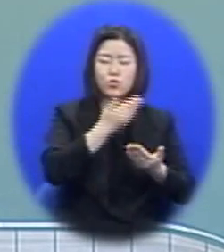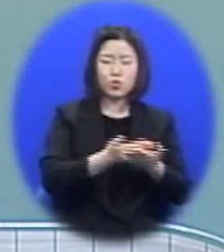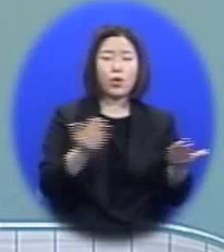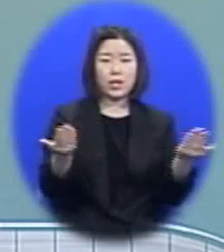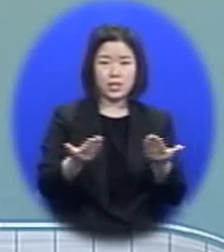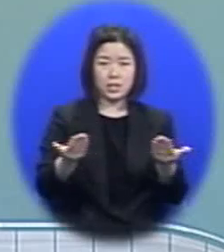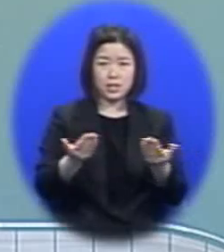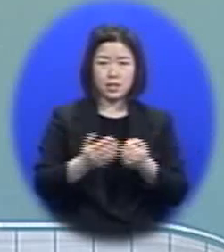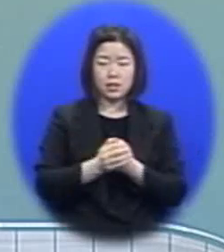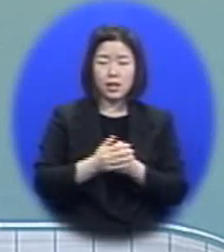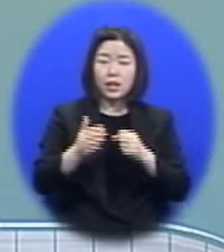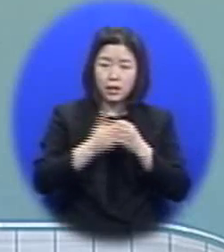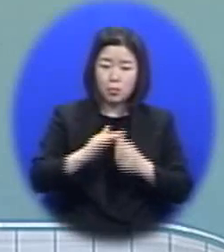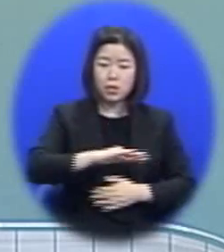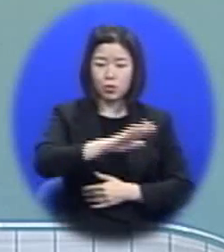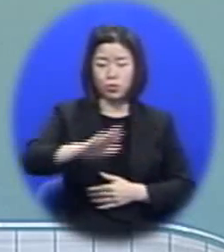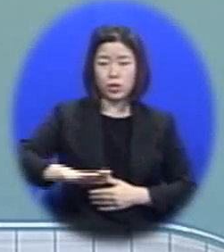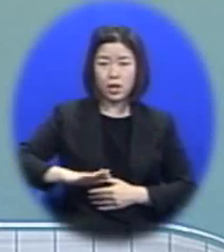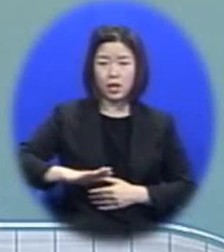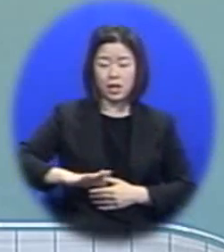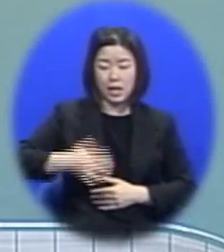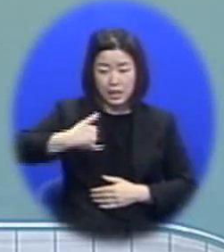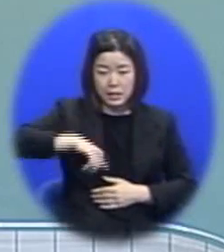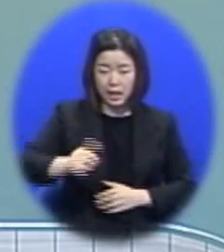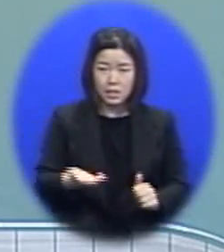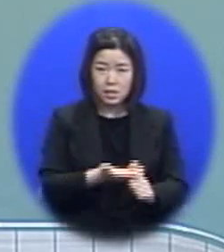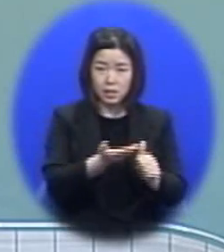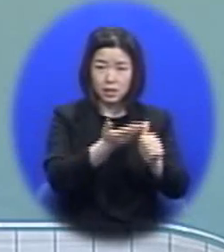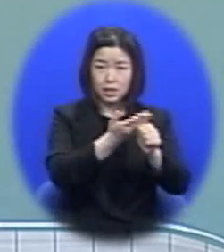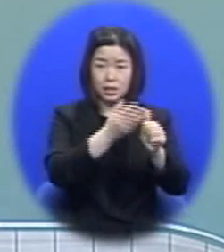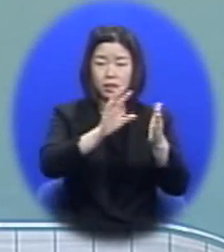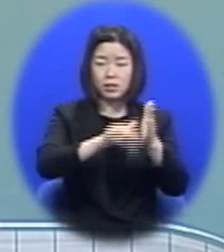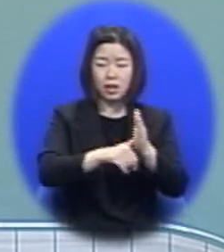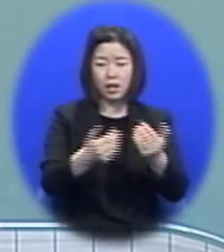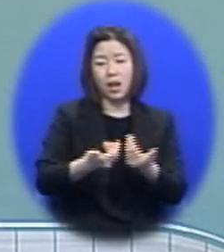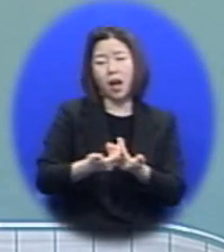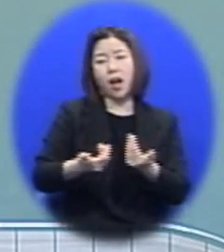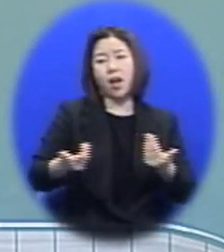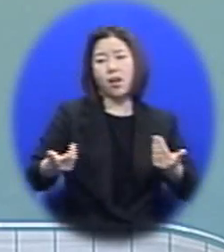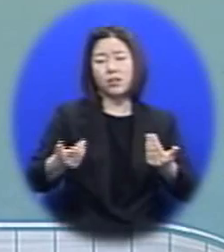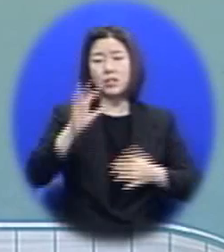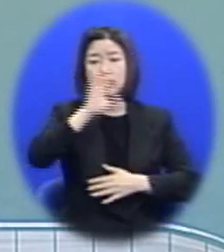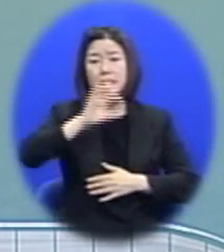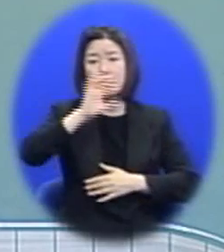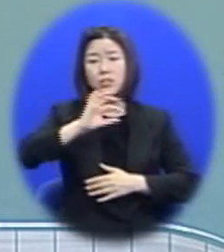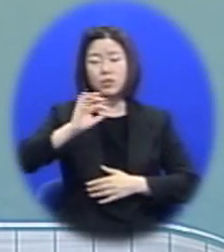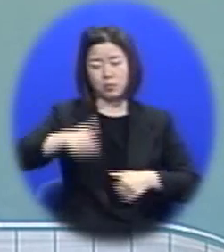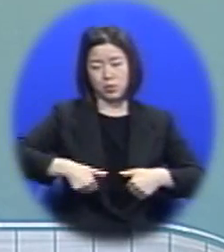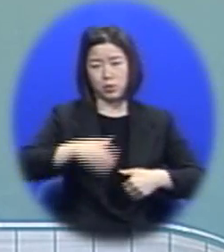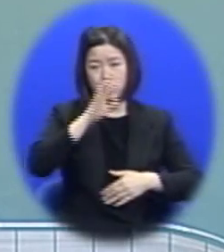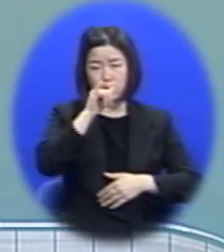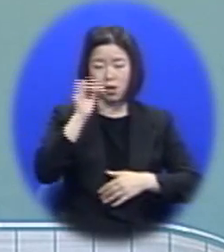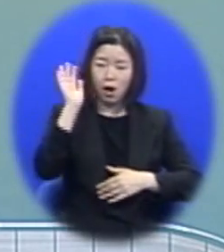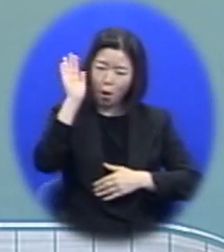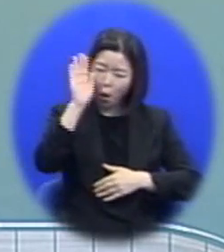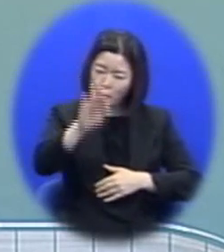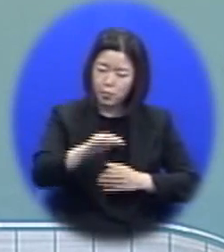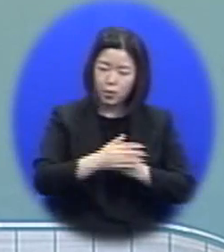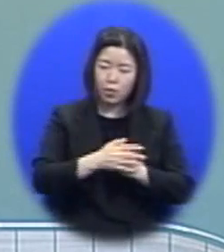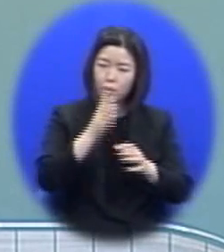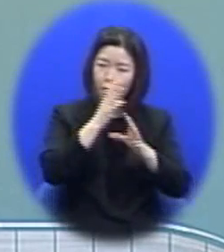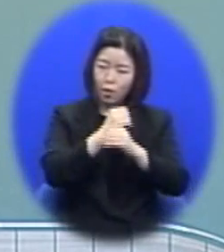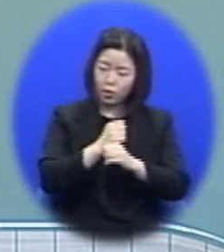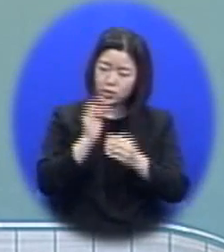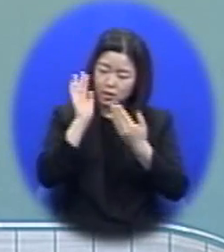그러므로 우리가 자네를기를 때 헤어지는 연습을 해야 합니다 언젠가는 헤어집니다